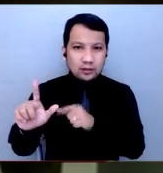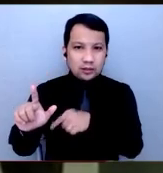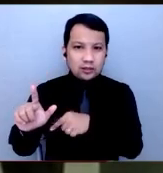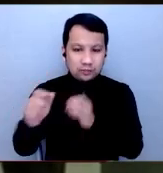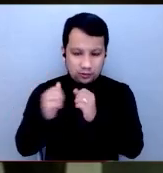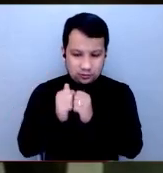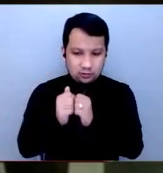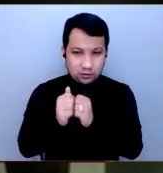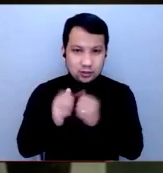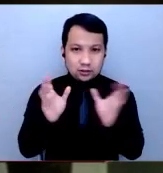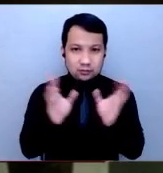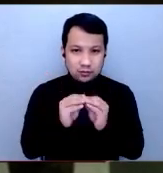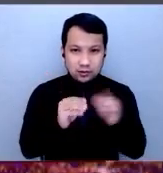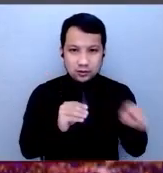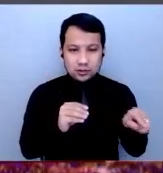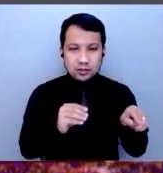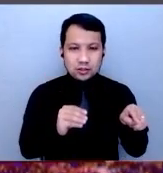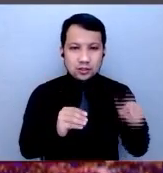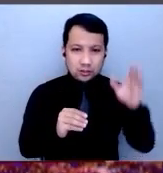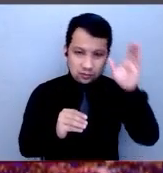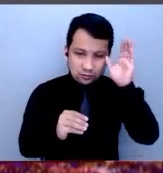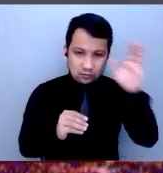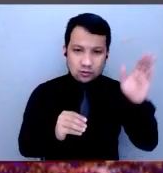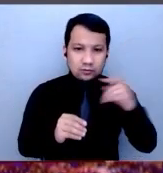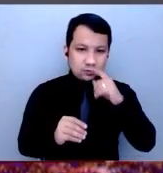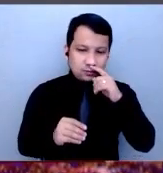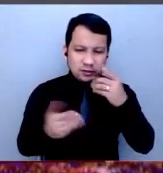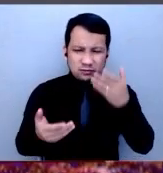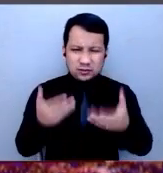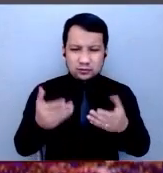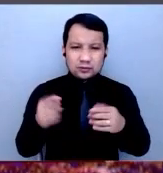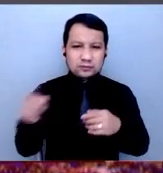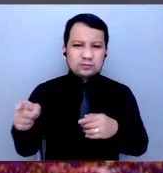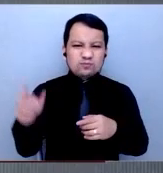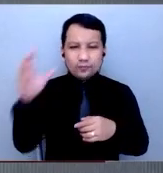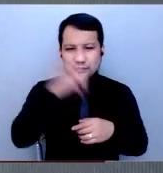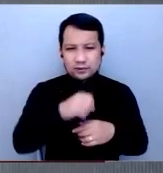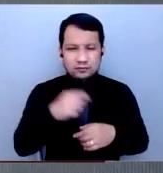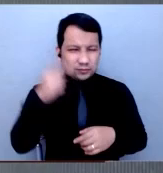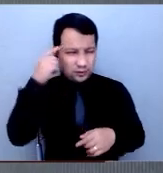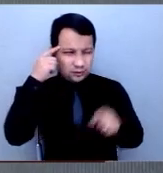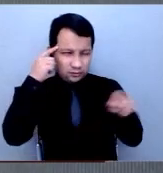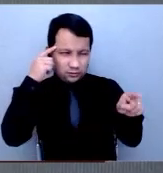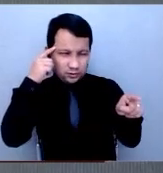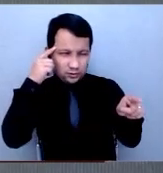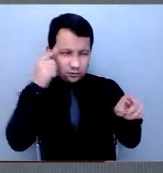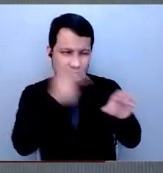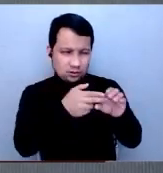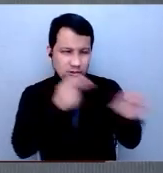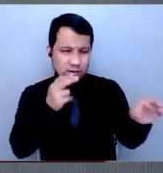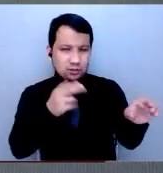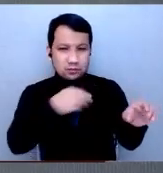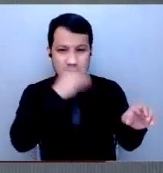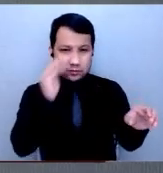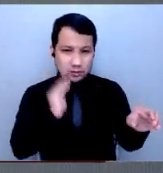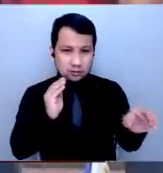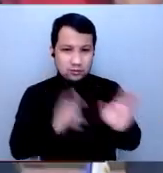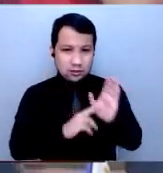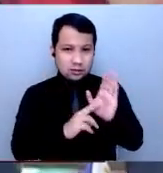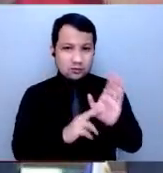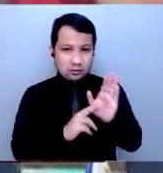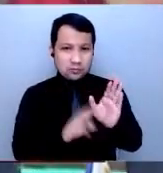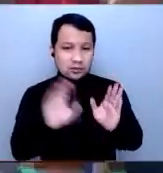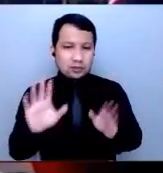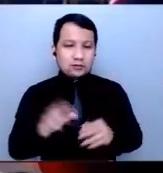Rodrigo Duterte at Sen. Bonggo. Hindi raw tuloy maiwasan ng ilan na mag-isip kung iiwan na ba sila sa ere ng standard bearer nila.